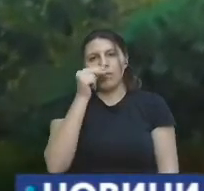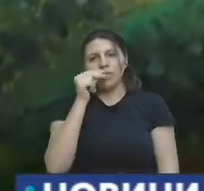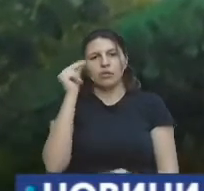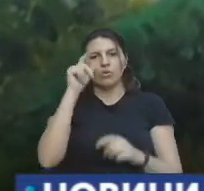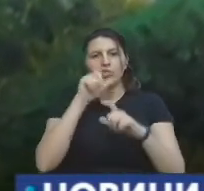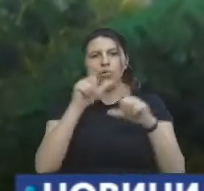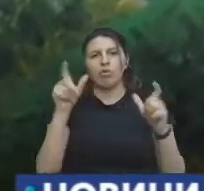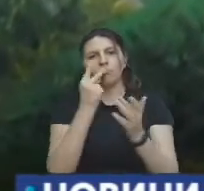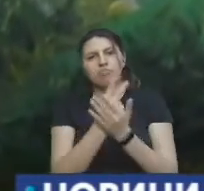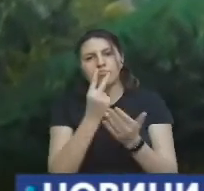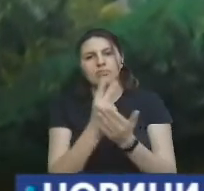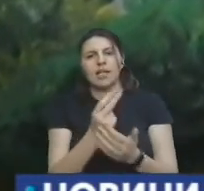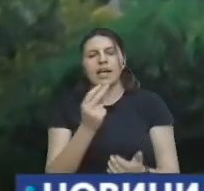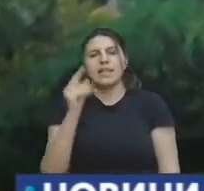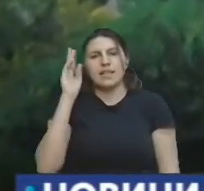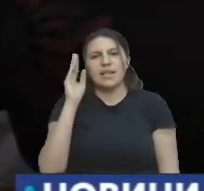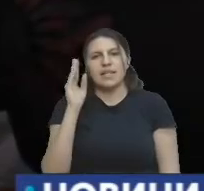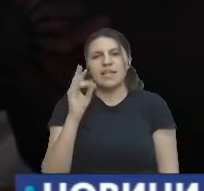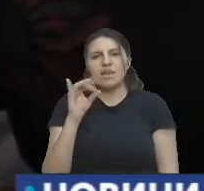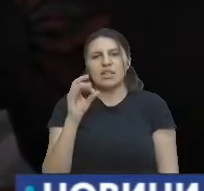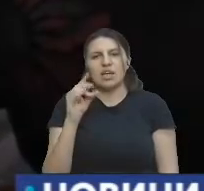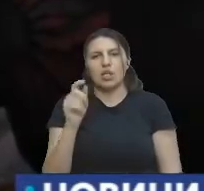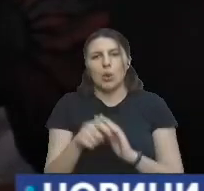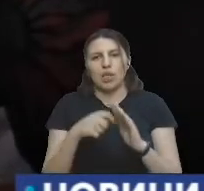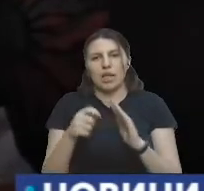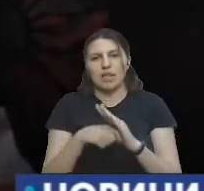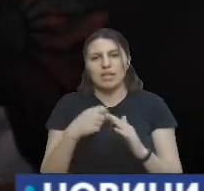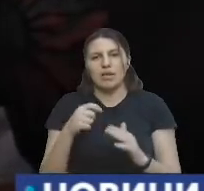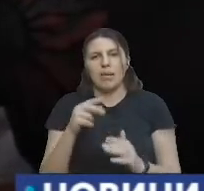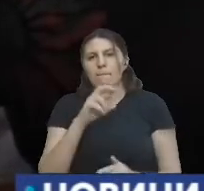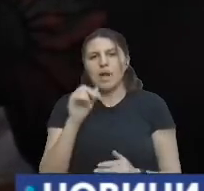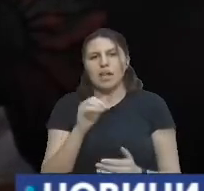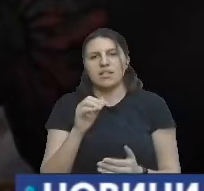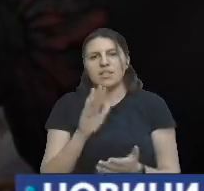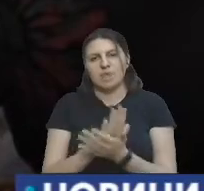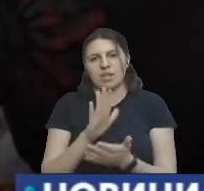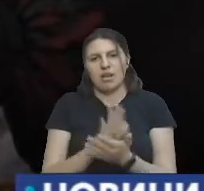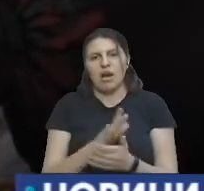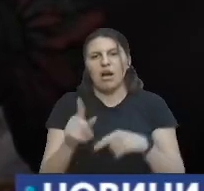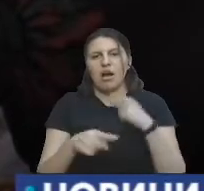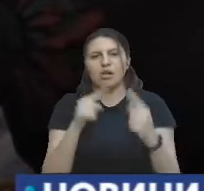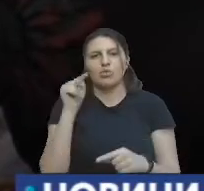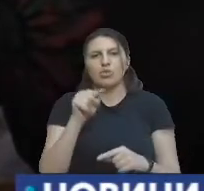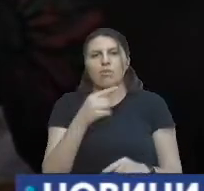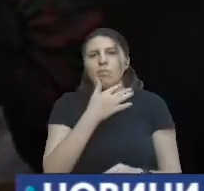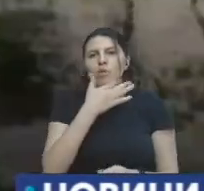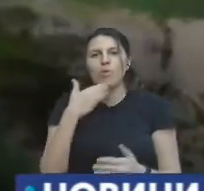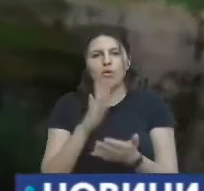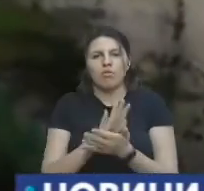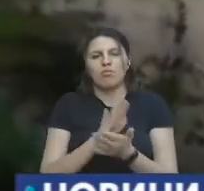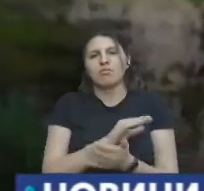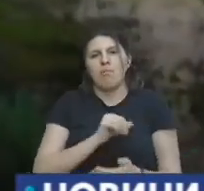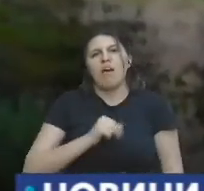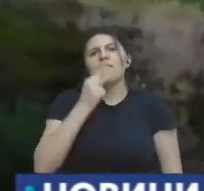Сіверський Донець та його береги без сміття. Каже, те, що його там повно знає і сама бачила під час екологічної акції.